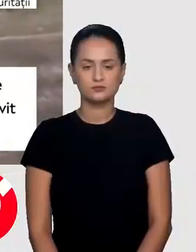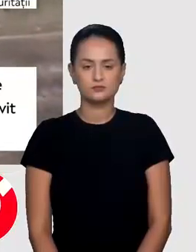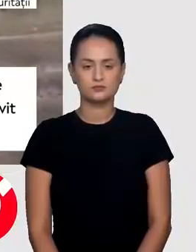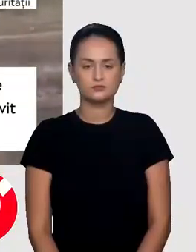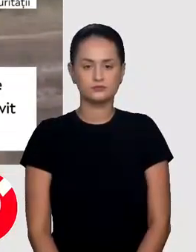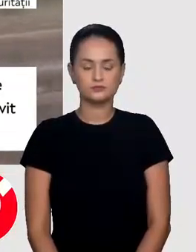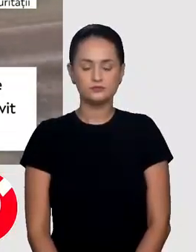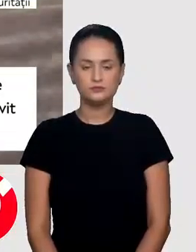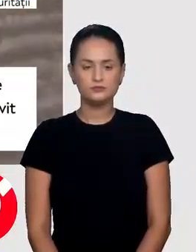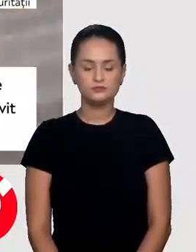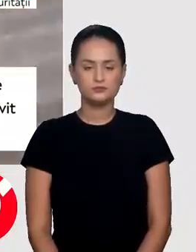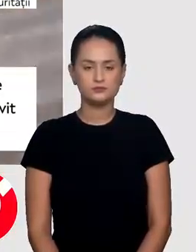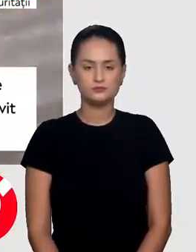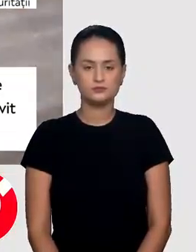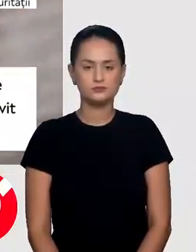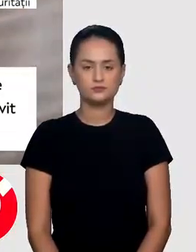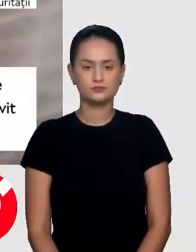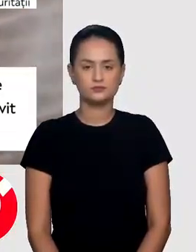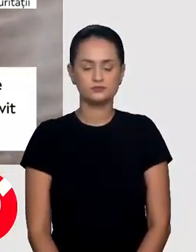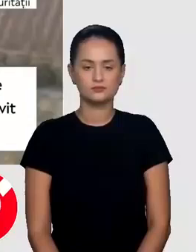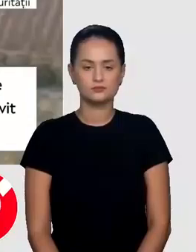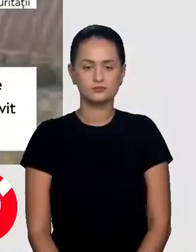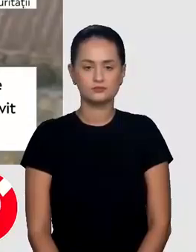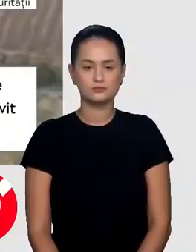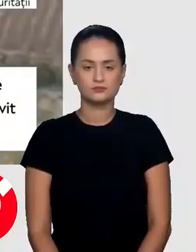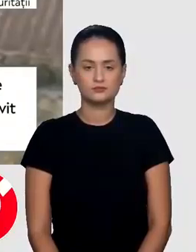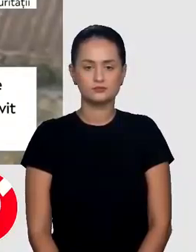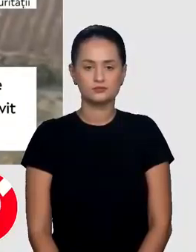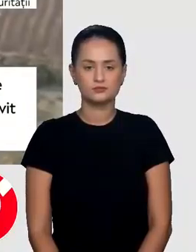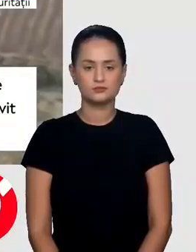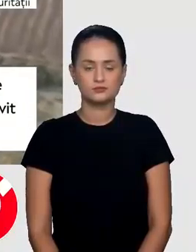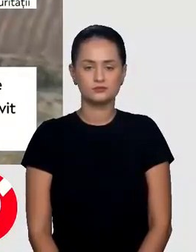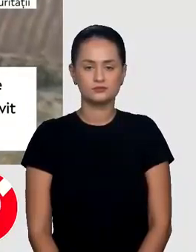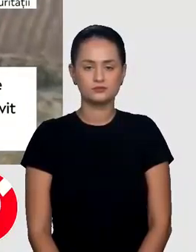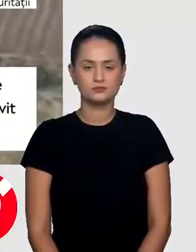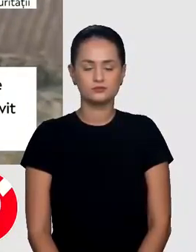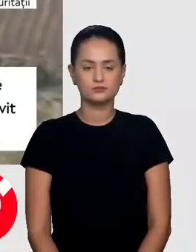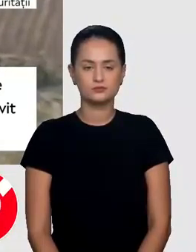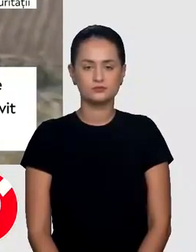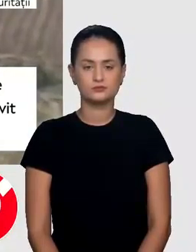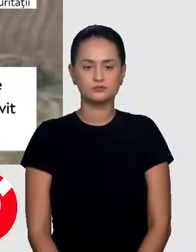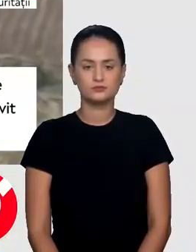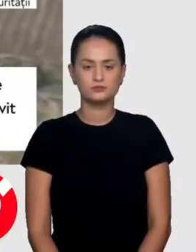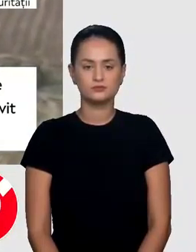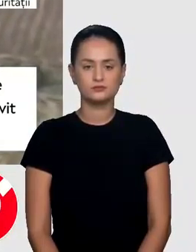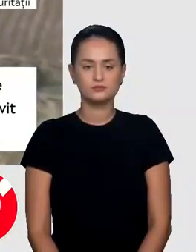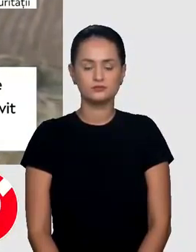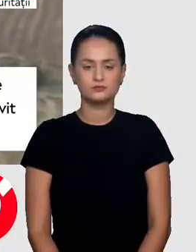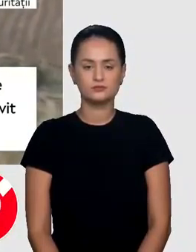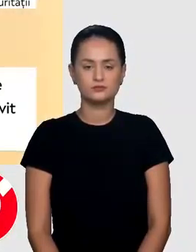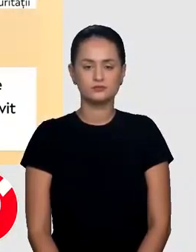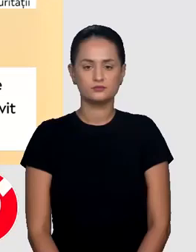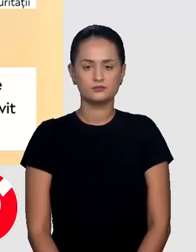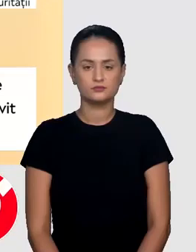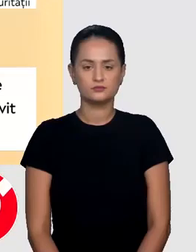atacuri aeriene, precum și 77 de atacuri care implică mai multe lansatoare de rachete. Au fost înregistrați